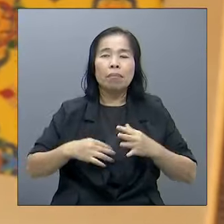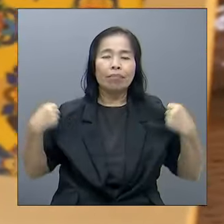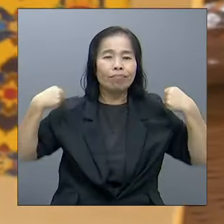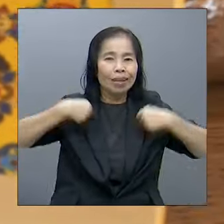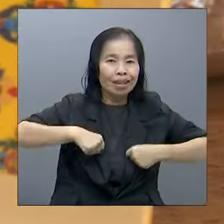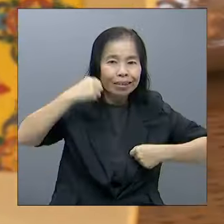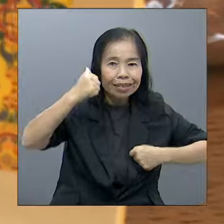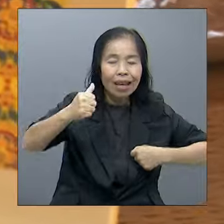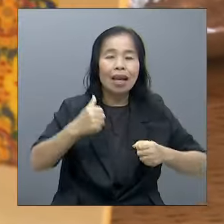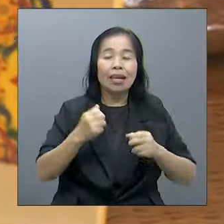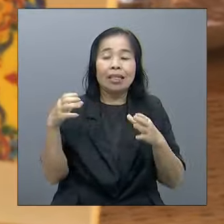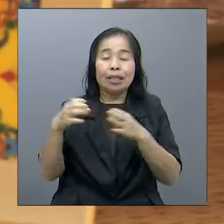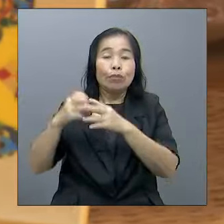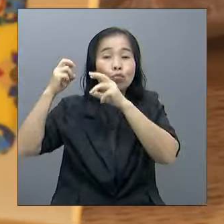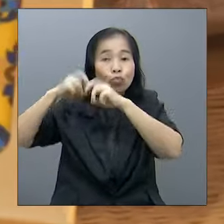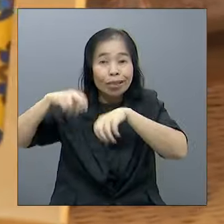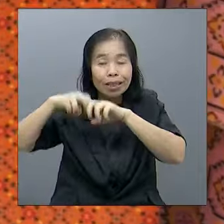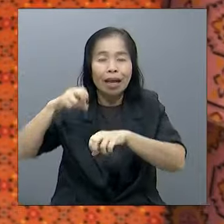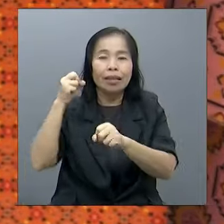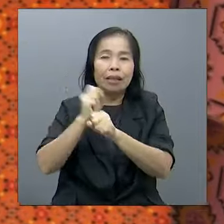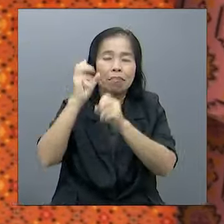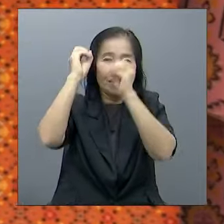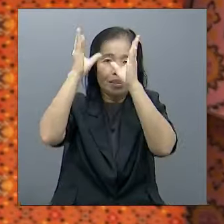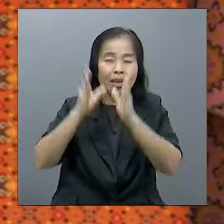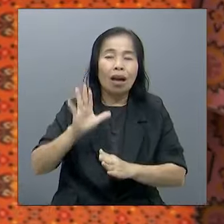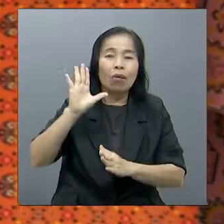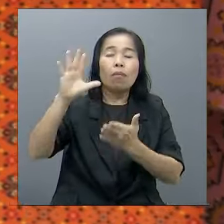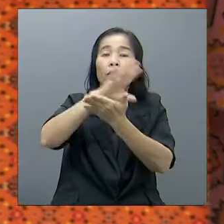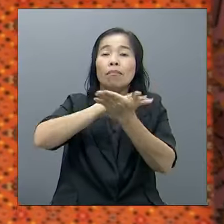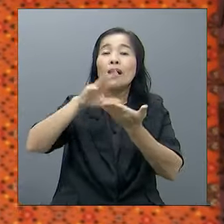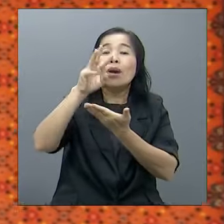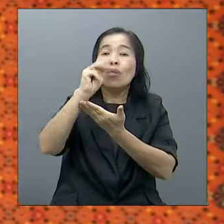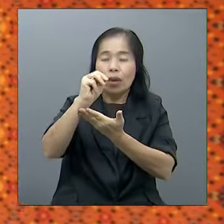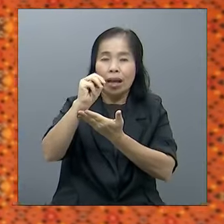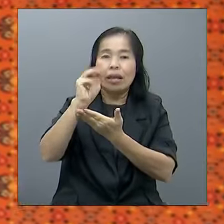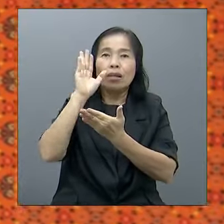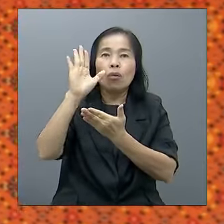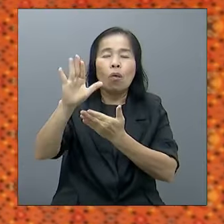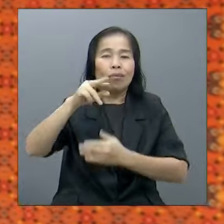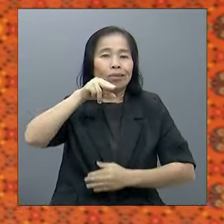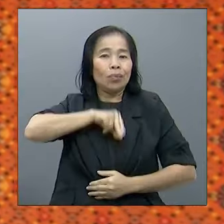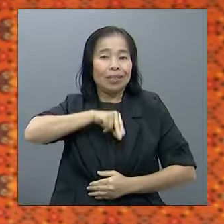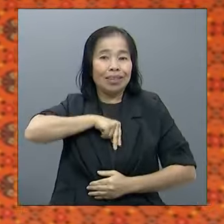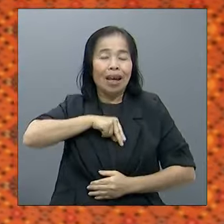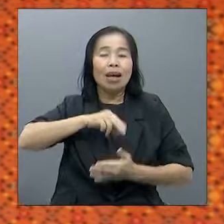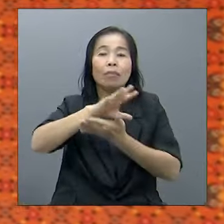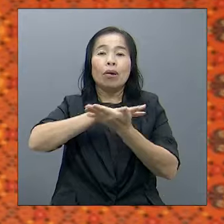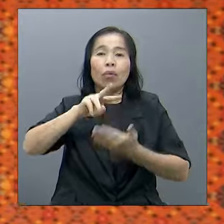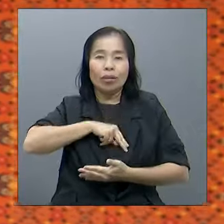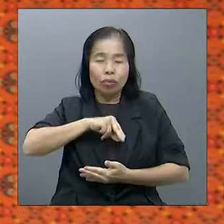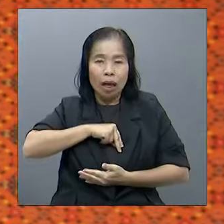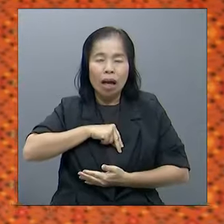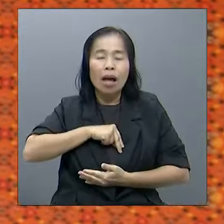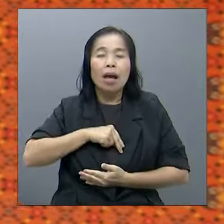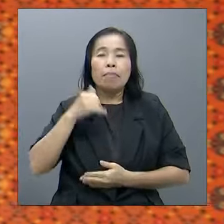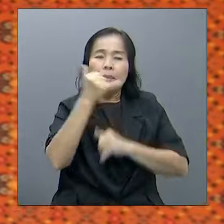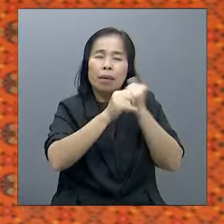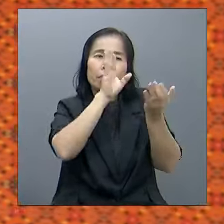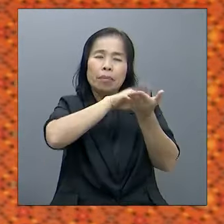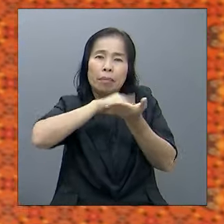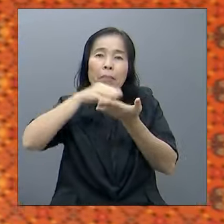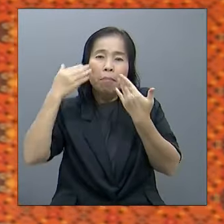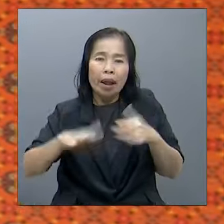ทีมวิจัยเนี่ยใช้เป็นอาจารย์จากมหาวิทยาลัยราชภัฏสวนสุนันทา มาทำวิจัยไว้เก็บข้อมูลไว้ในเรื่องของลวดลาย